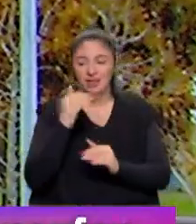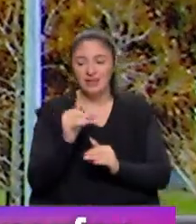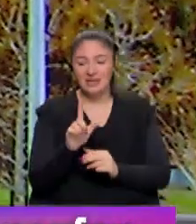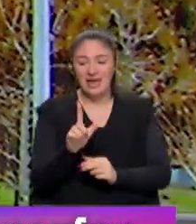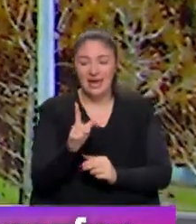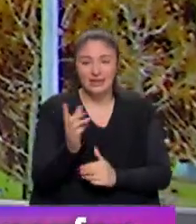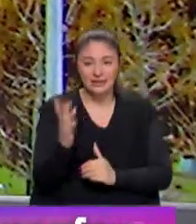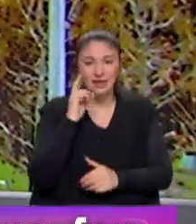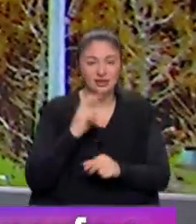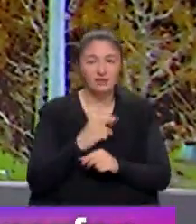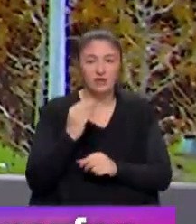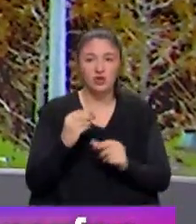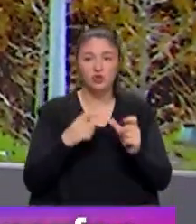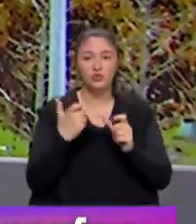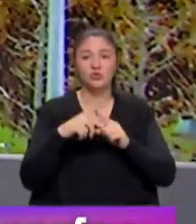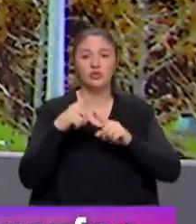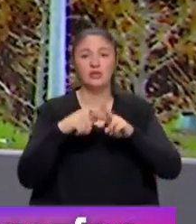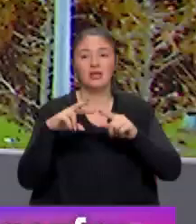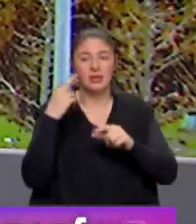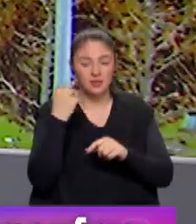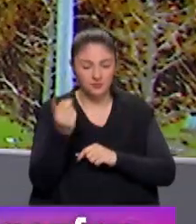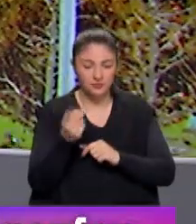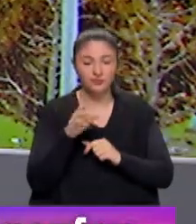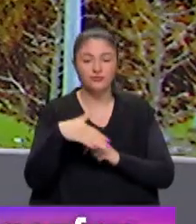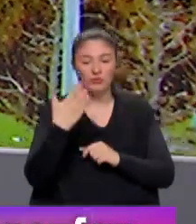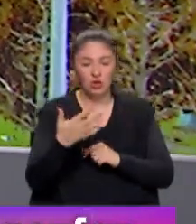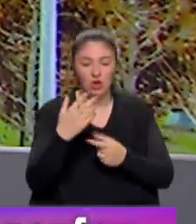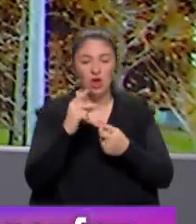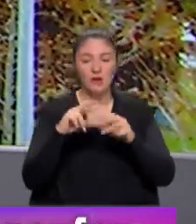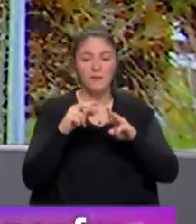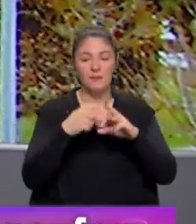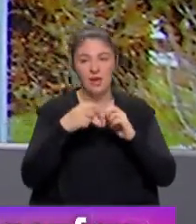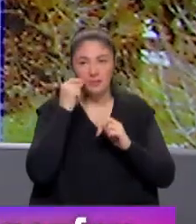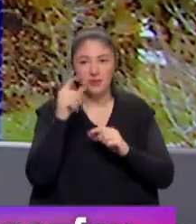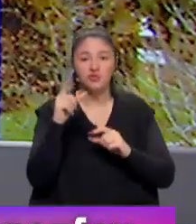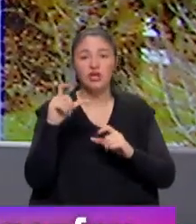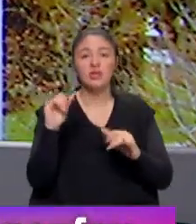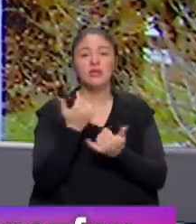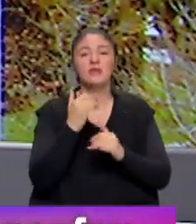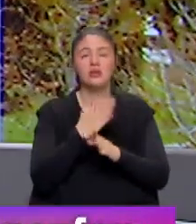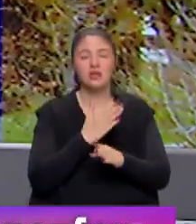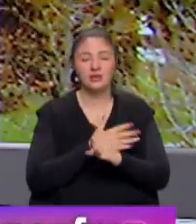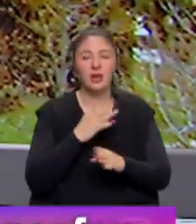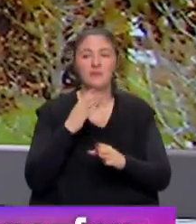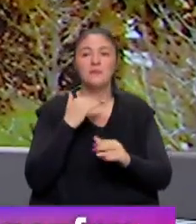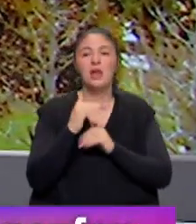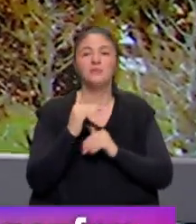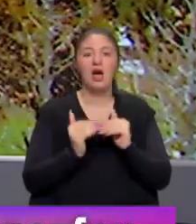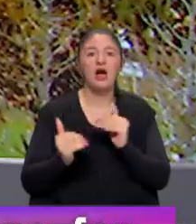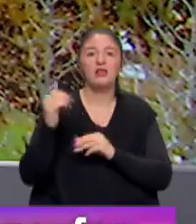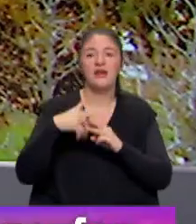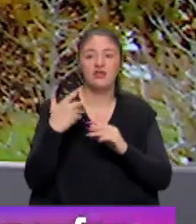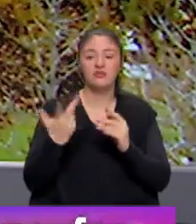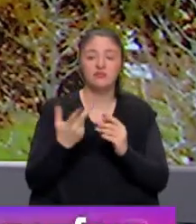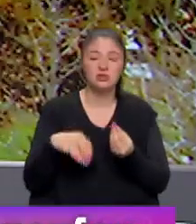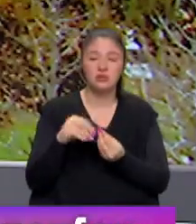gelmesi gerektiğini hatırlatıyor Sultan Hanım, Sultan Yılmaz. Sonra Ömer Bey, bu cennet vatanımızda milletimiz artan enflasyon ve